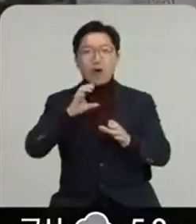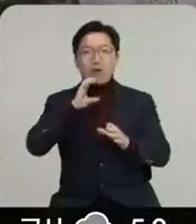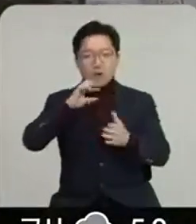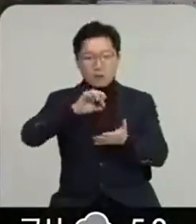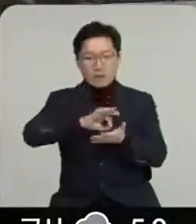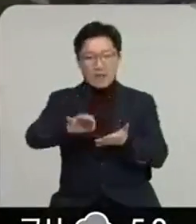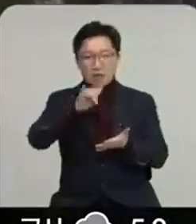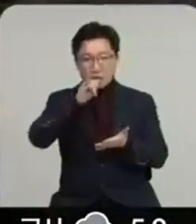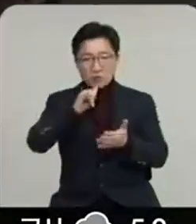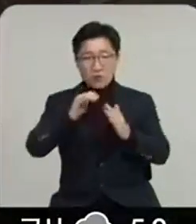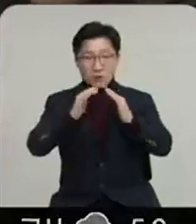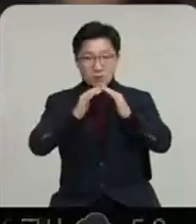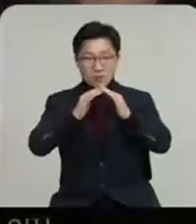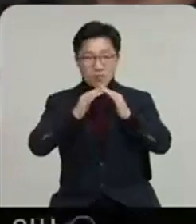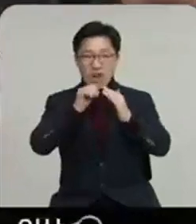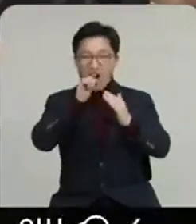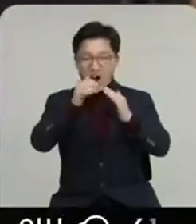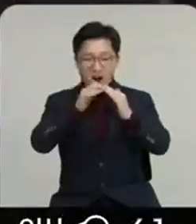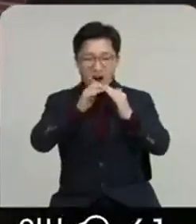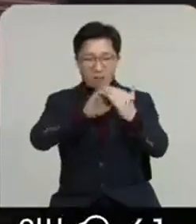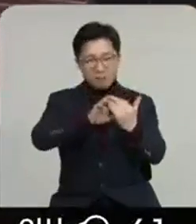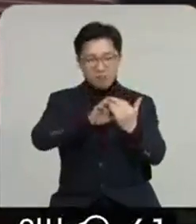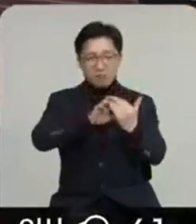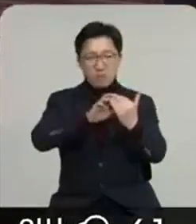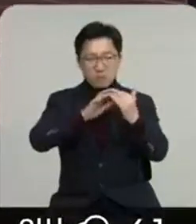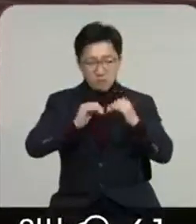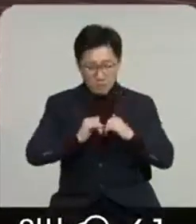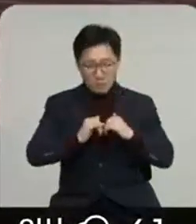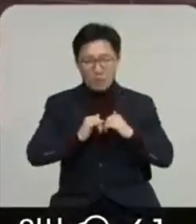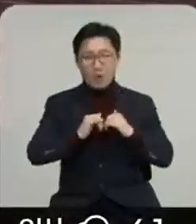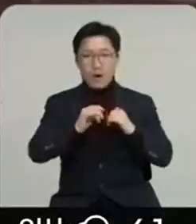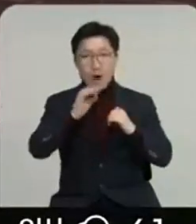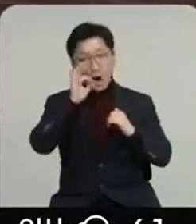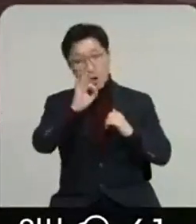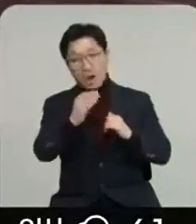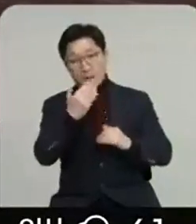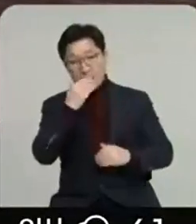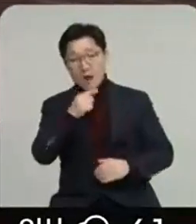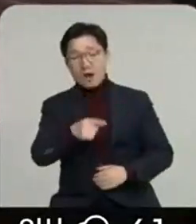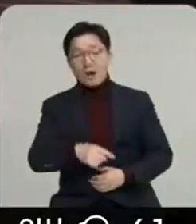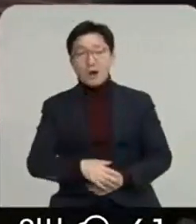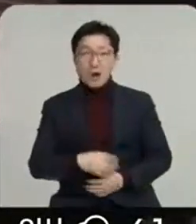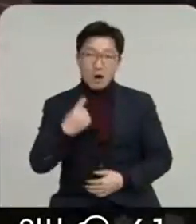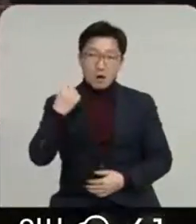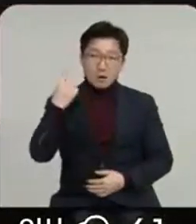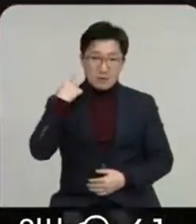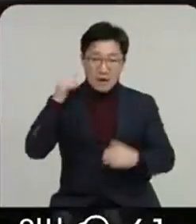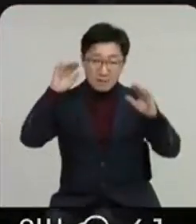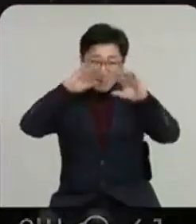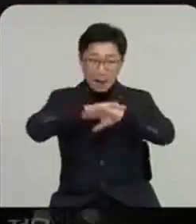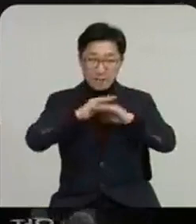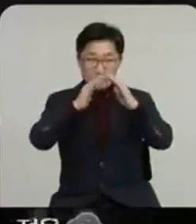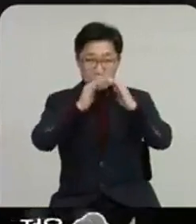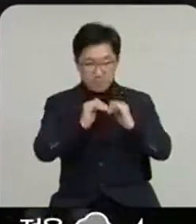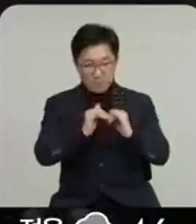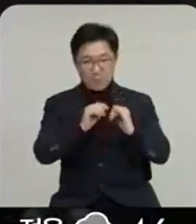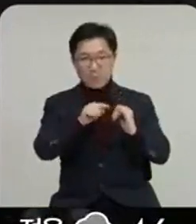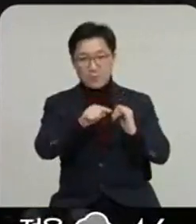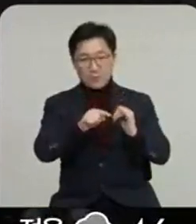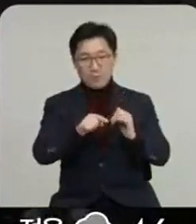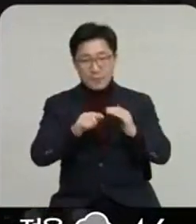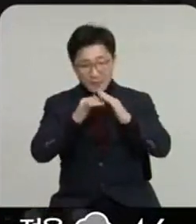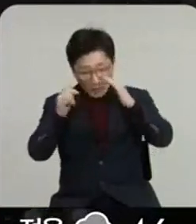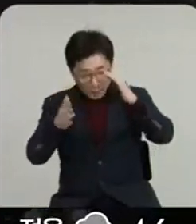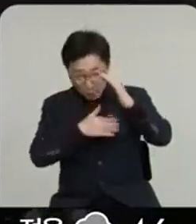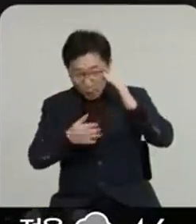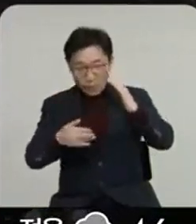철골 구조물로 만든 지붕이 눈 무게를 못 이겨서 무너진 걸 볼 수 있습니다. 지난 밤사이 벌어진 일로 보이는데 안에